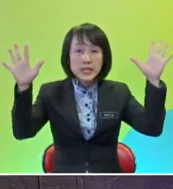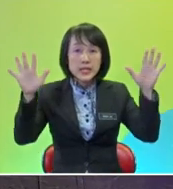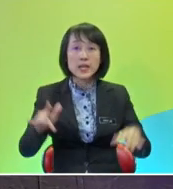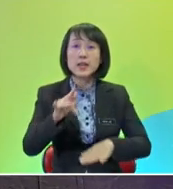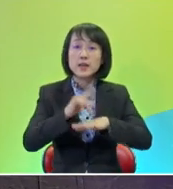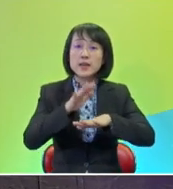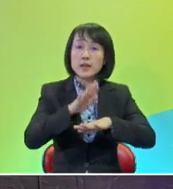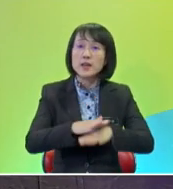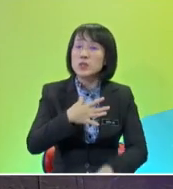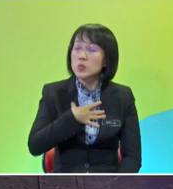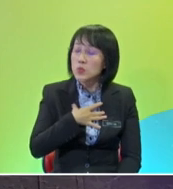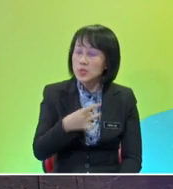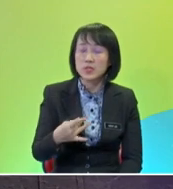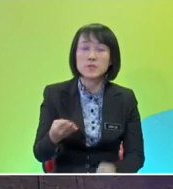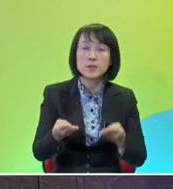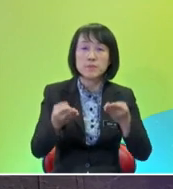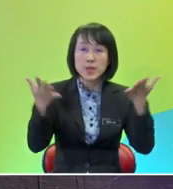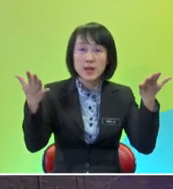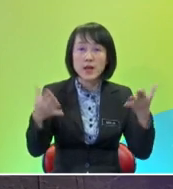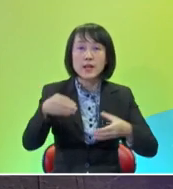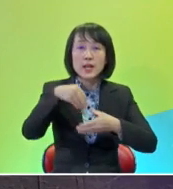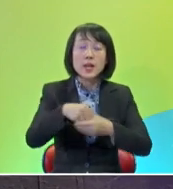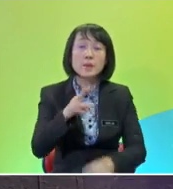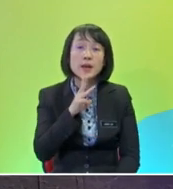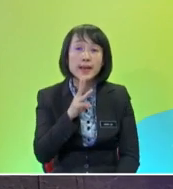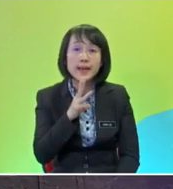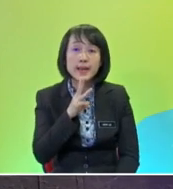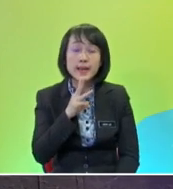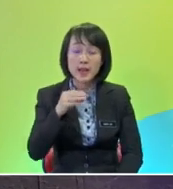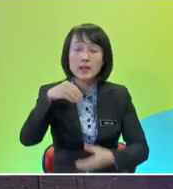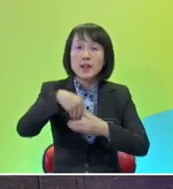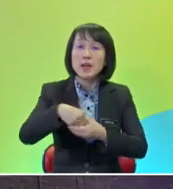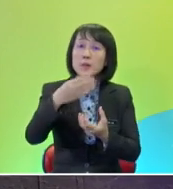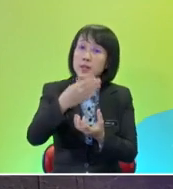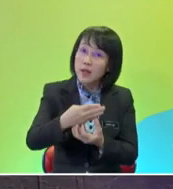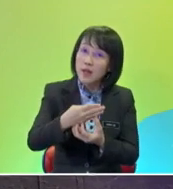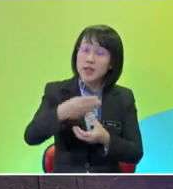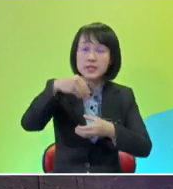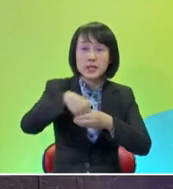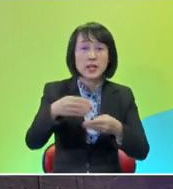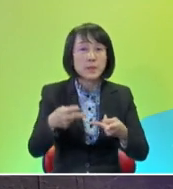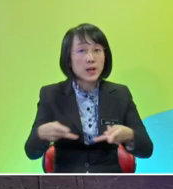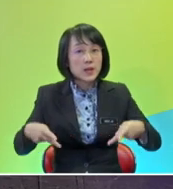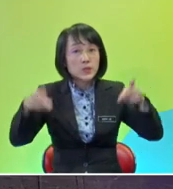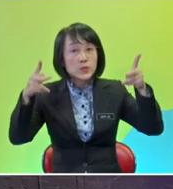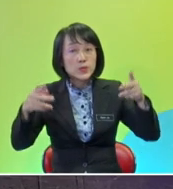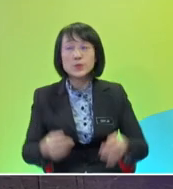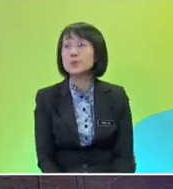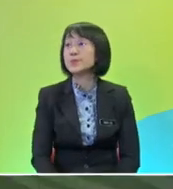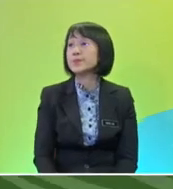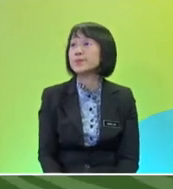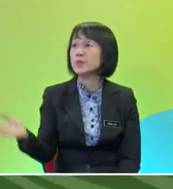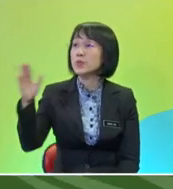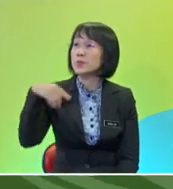membiak. Betul. Kenalah lakukan cara mencegah ni, kena ikut ni. Okey, baiklah cikgu, jom kita lihat bagaimana